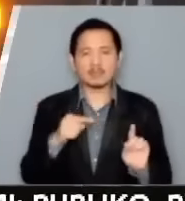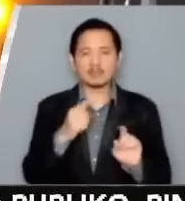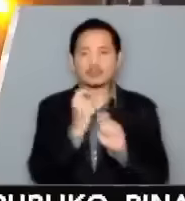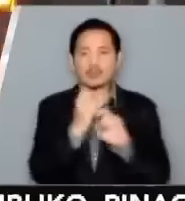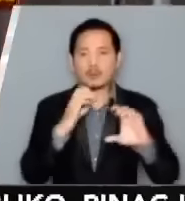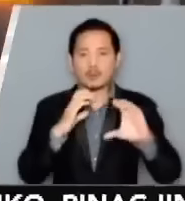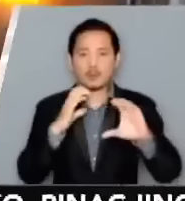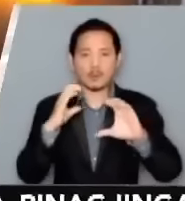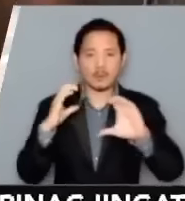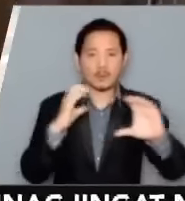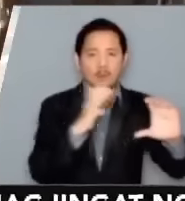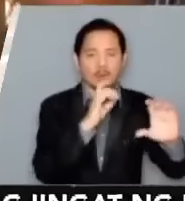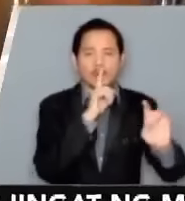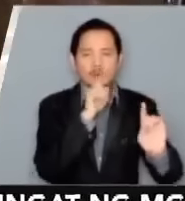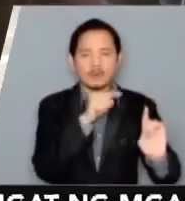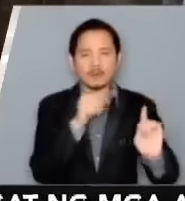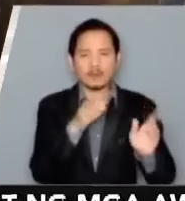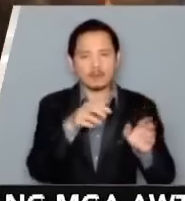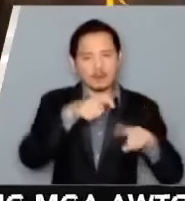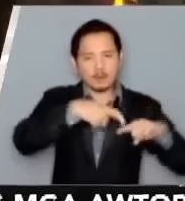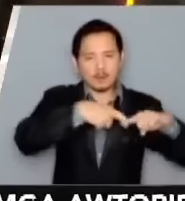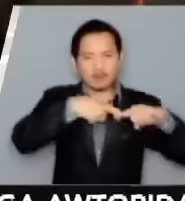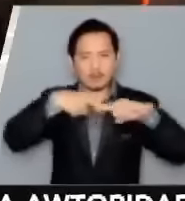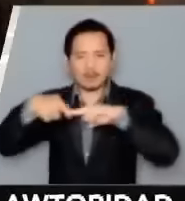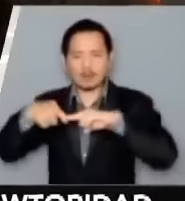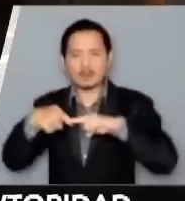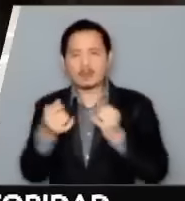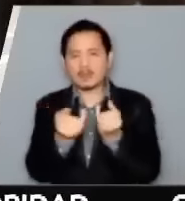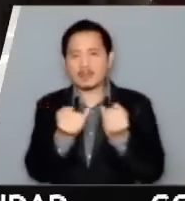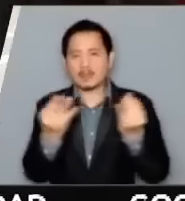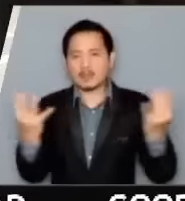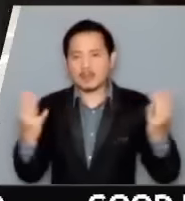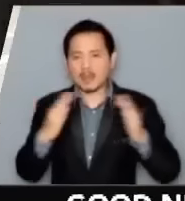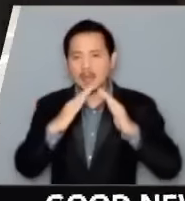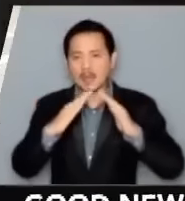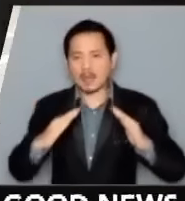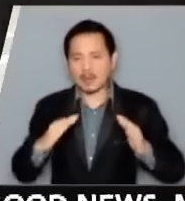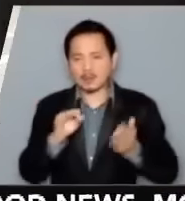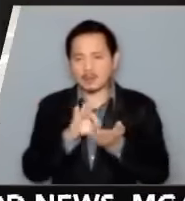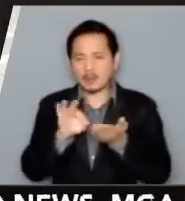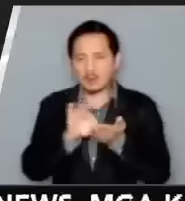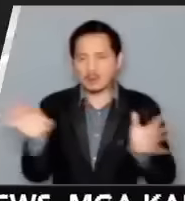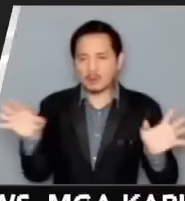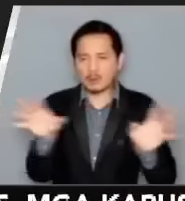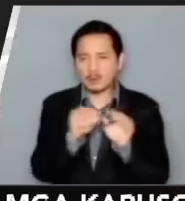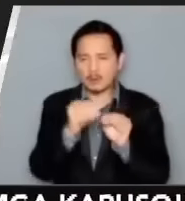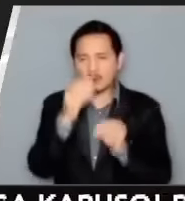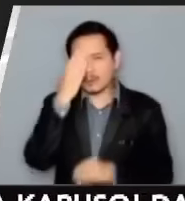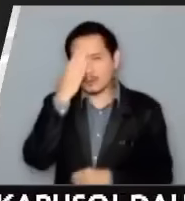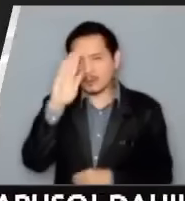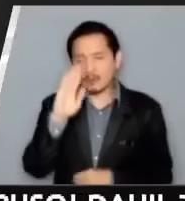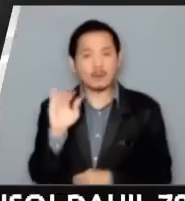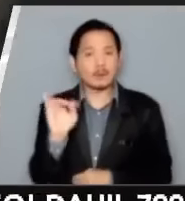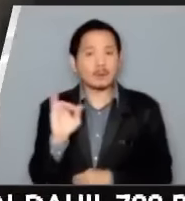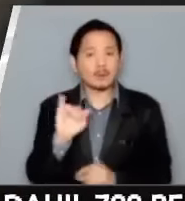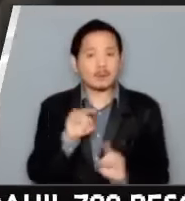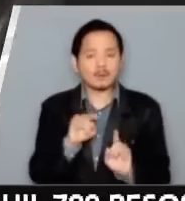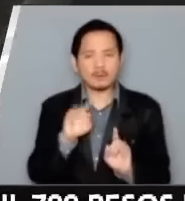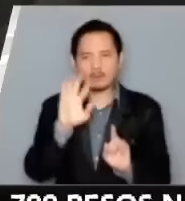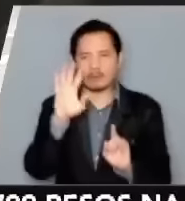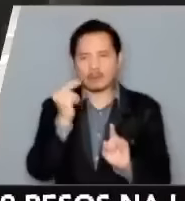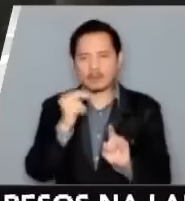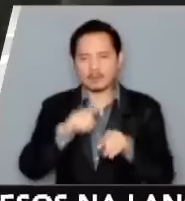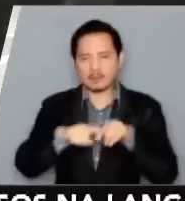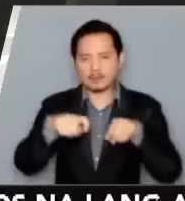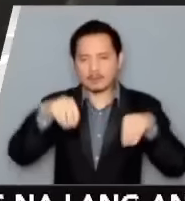kung ilan talaga yung bahay na naapektuhan at nawalan ng supply ng kuryente at kung kailan maibabalik para doun sa mga bahay na wala pa ring